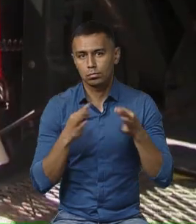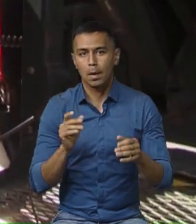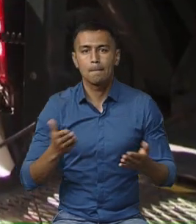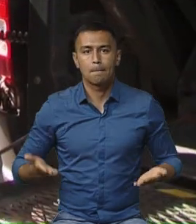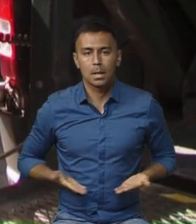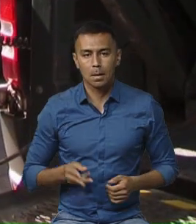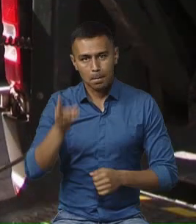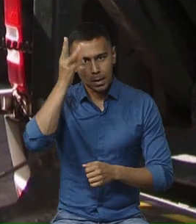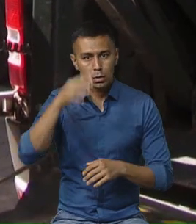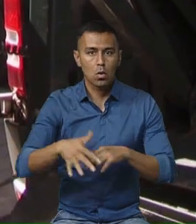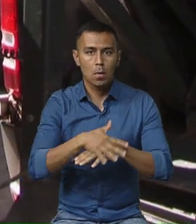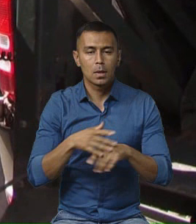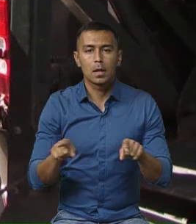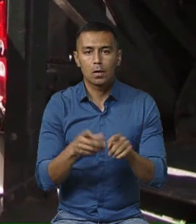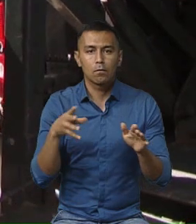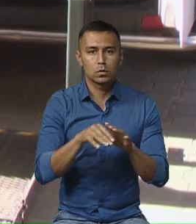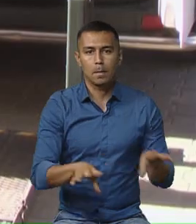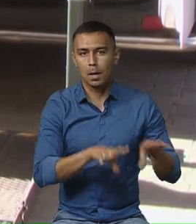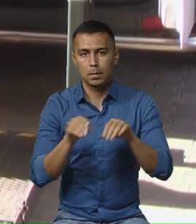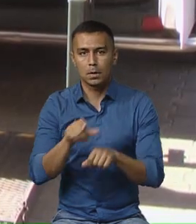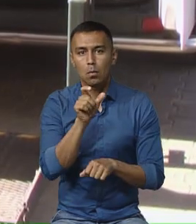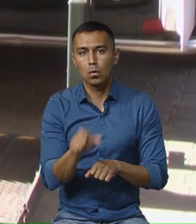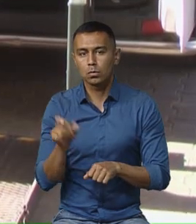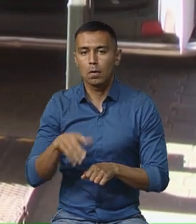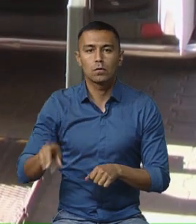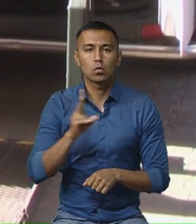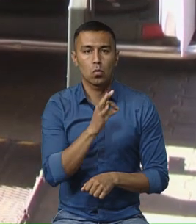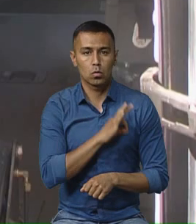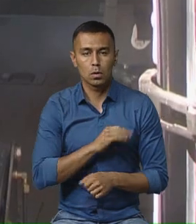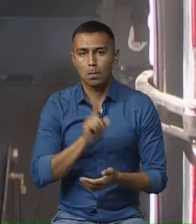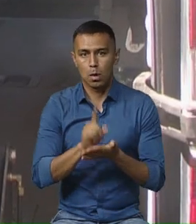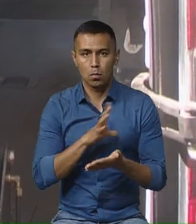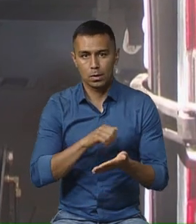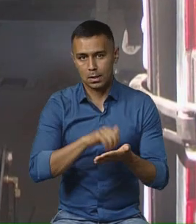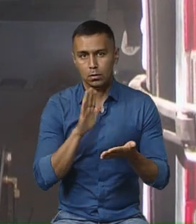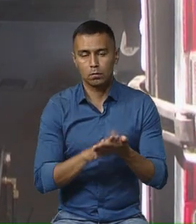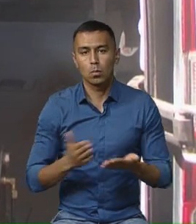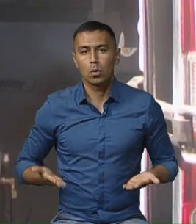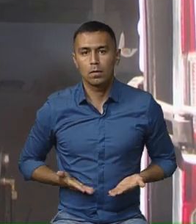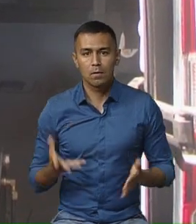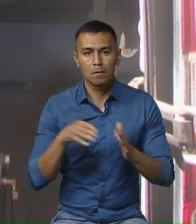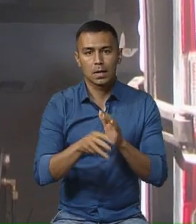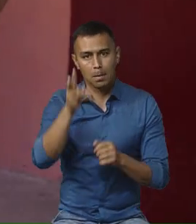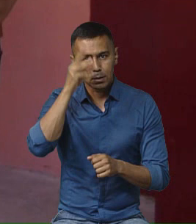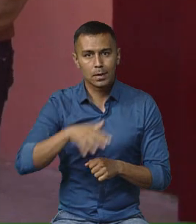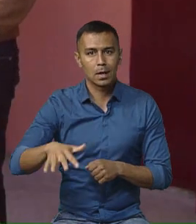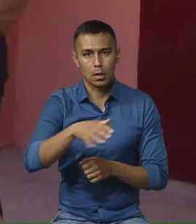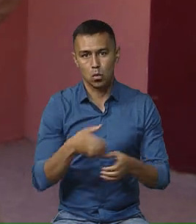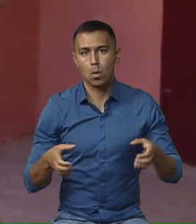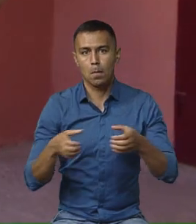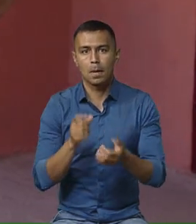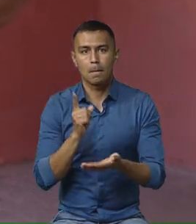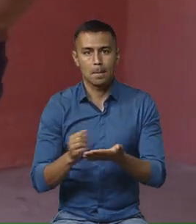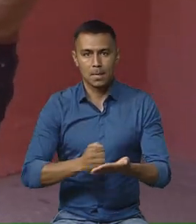мешканцям Хмельницької громади, так і внутрішньопереміщеним особам. Всі користувачі мають бути зареєстровані і проживати в межах Хмельницької територіальної громади,